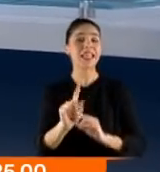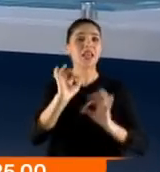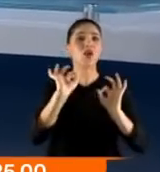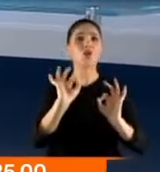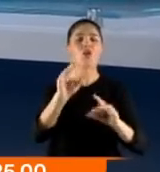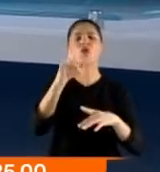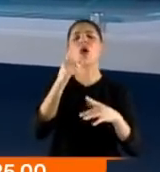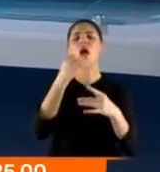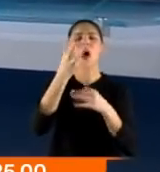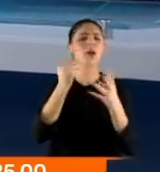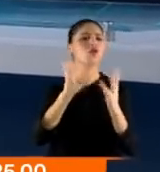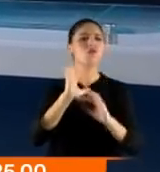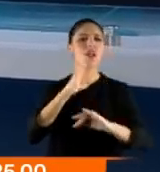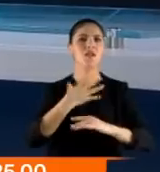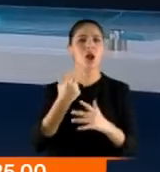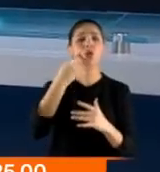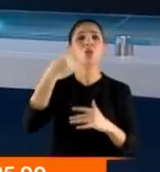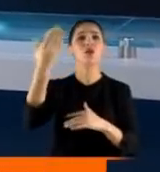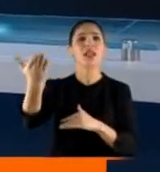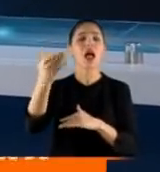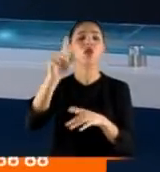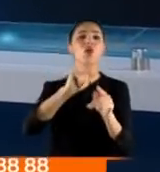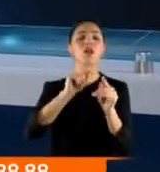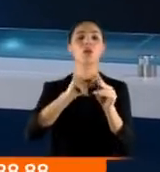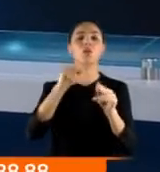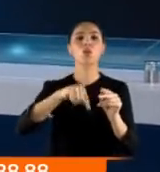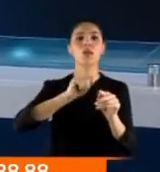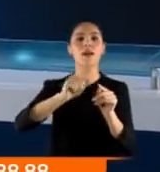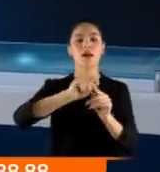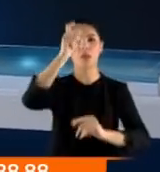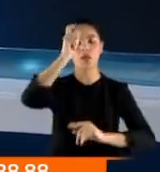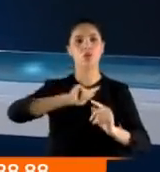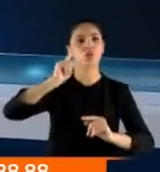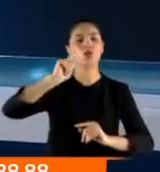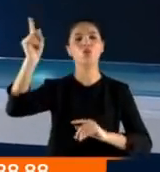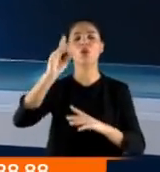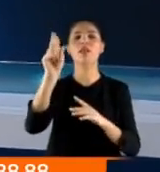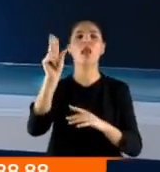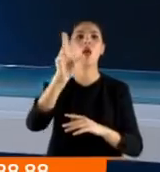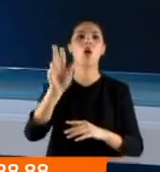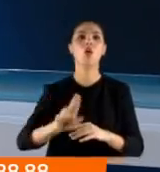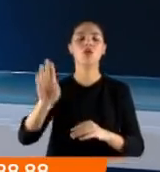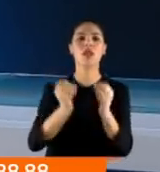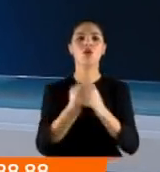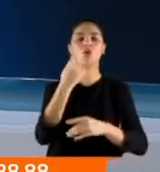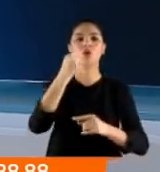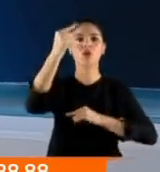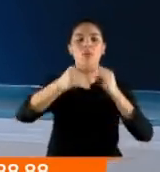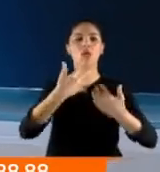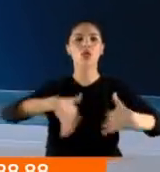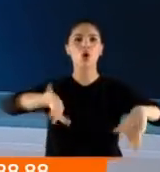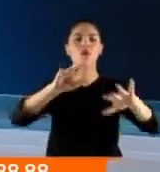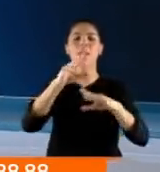gündem çok hareketli. Ana habere Cumhurbaşkanı Erdoğan'ın Kuzey Kıbrıs Türk Cumhuriyeti'nin 37. kuruluş yıl dönümü törenleri için gittiği adada